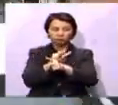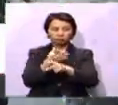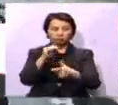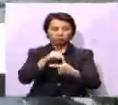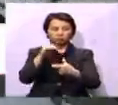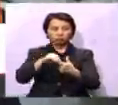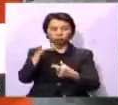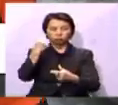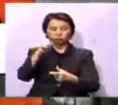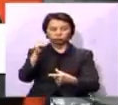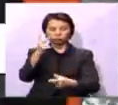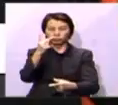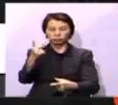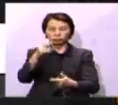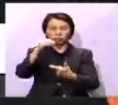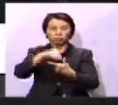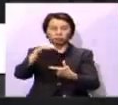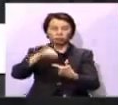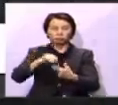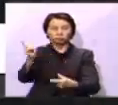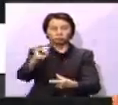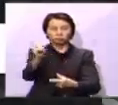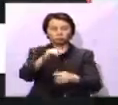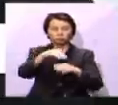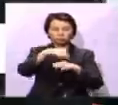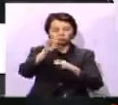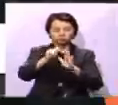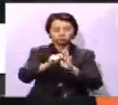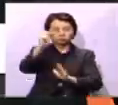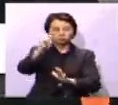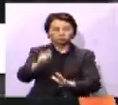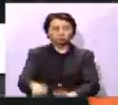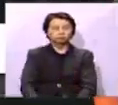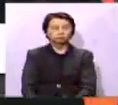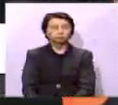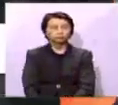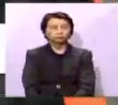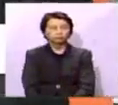atau RM10,000 atau mana-mana lebih tinggi.